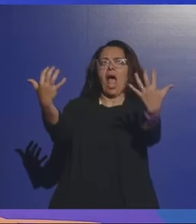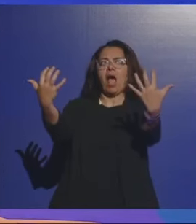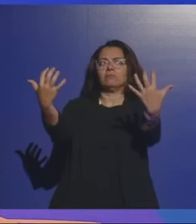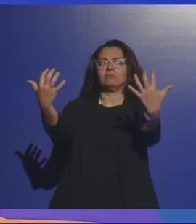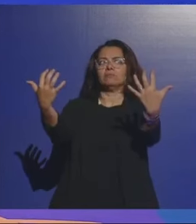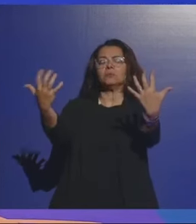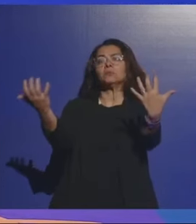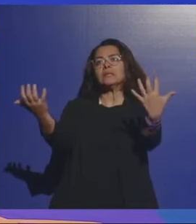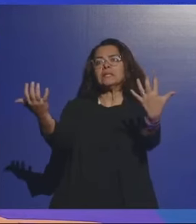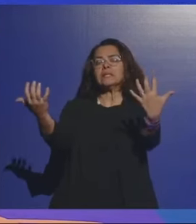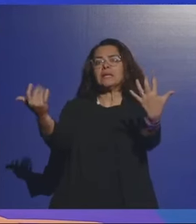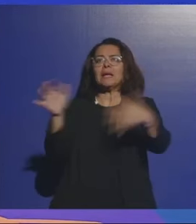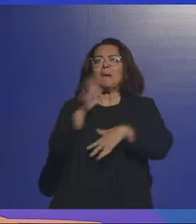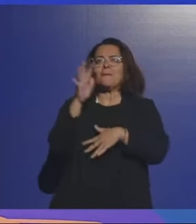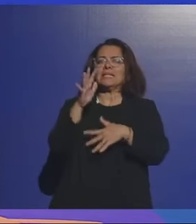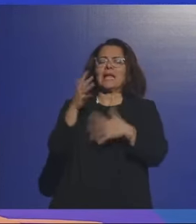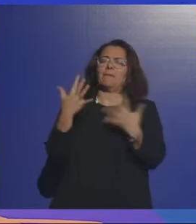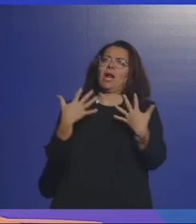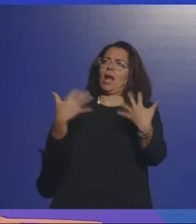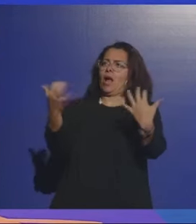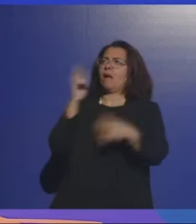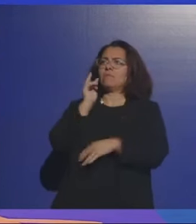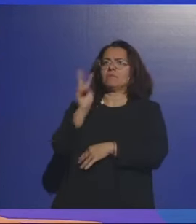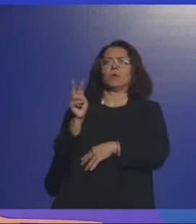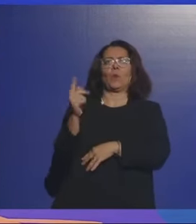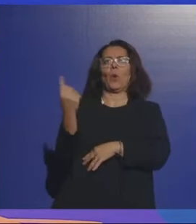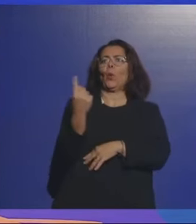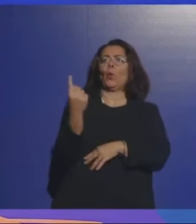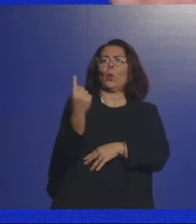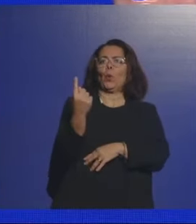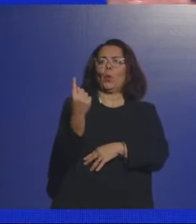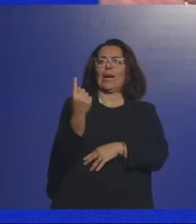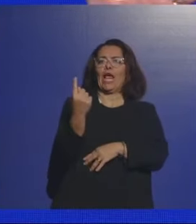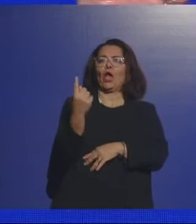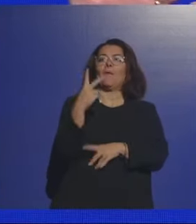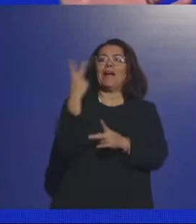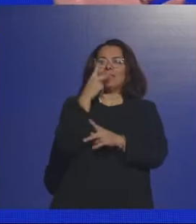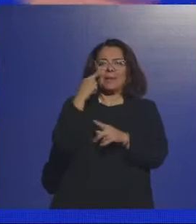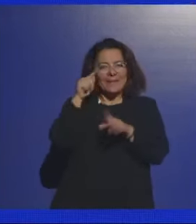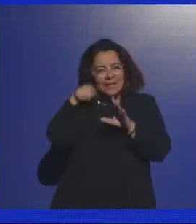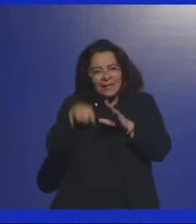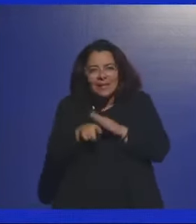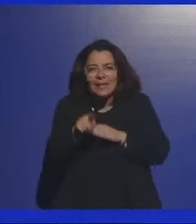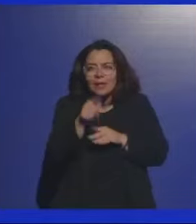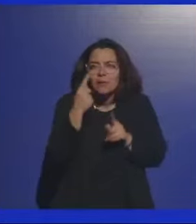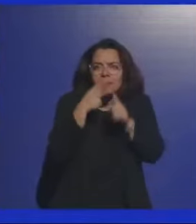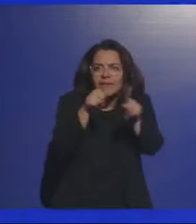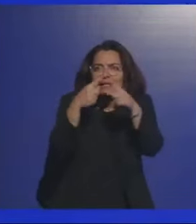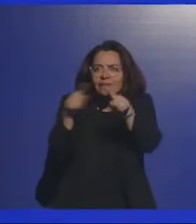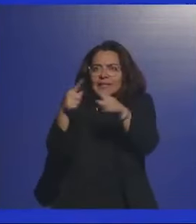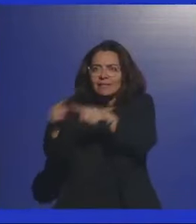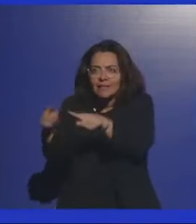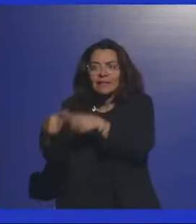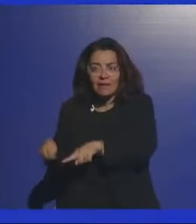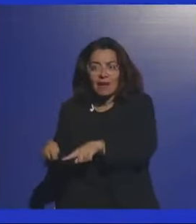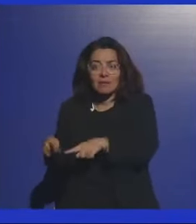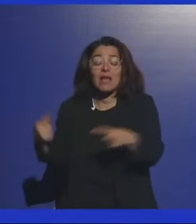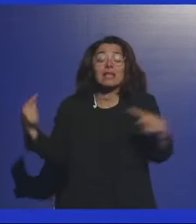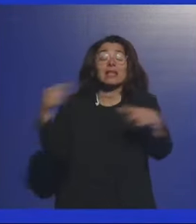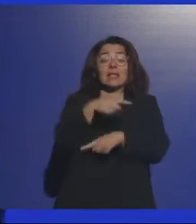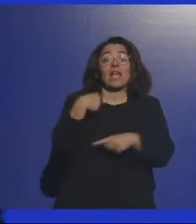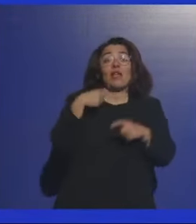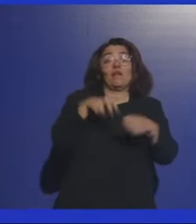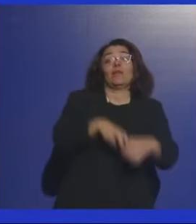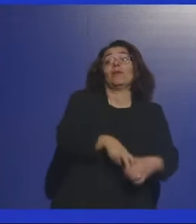per cui mi sembra già un comparto piuttosto unico Eppure tutti diversi Ma se io adesso mi trovassi nello spazio